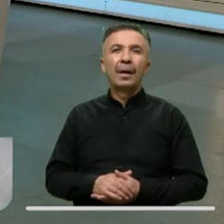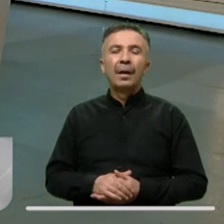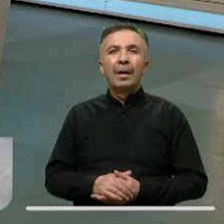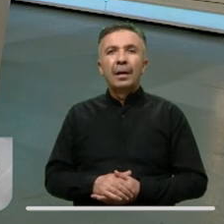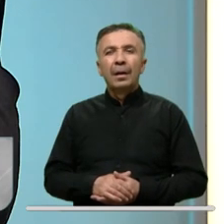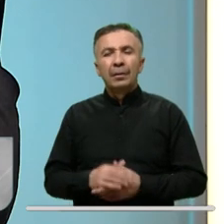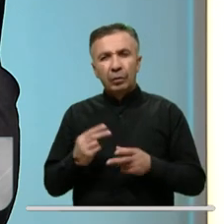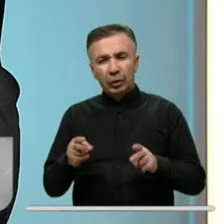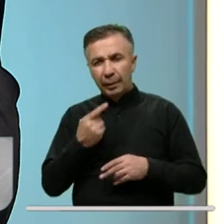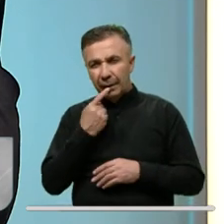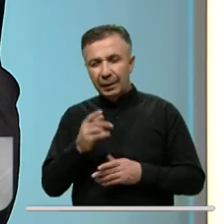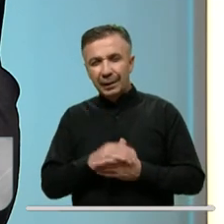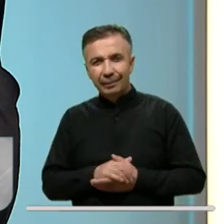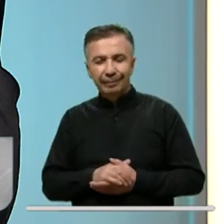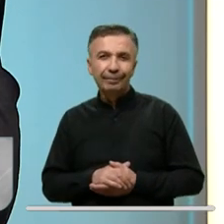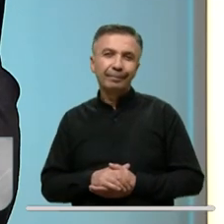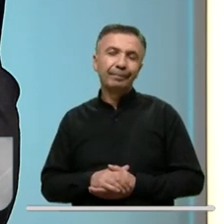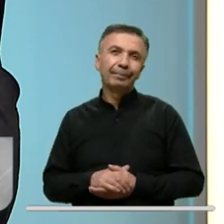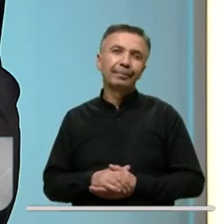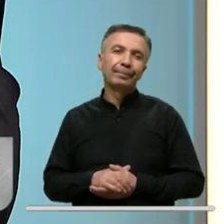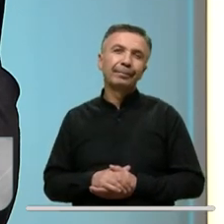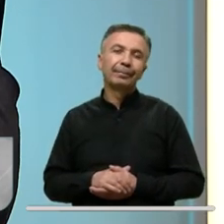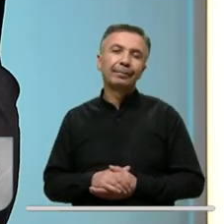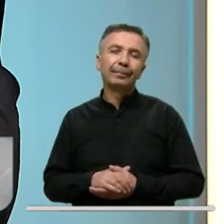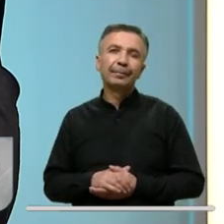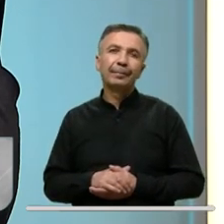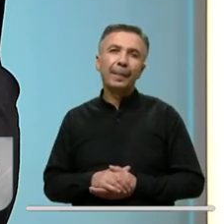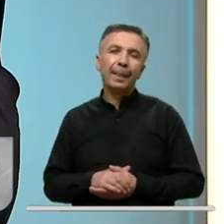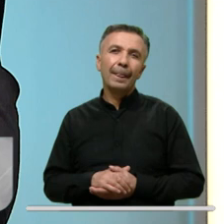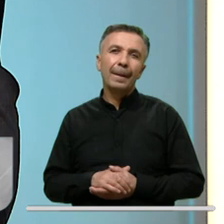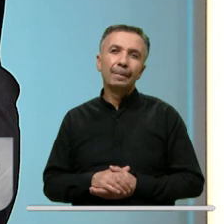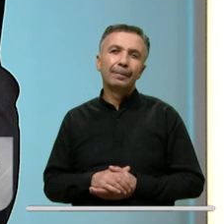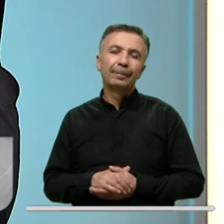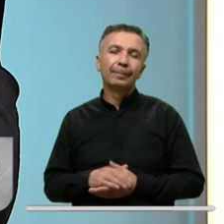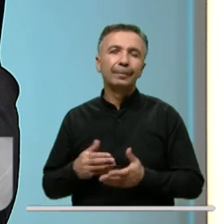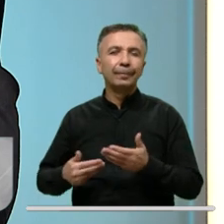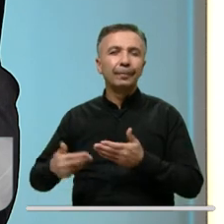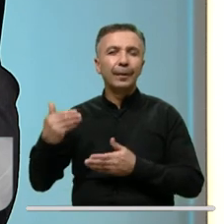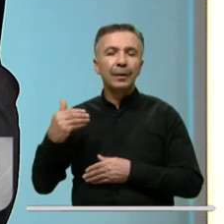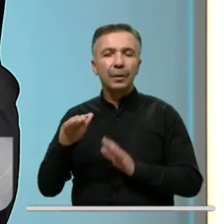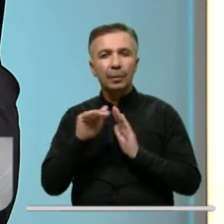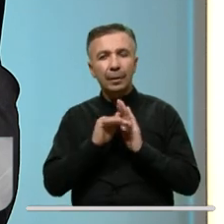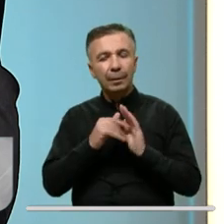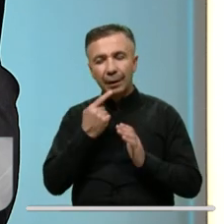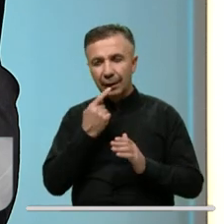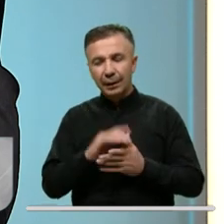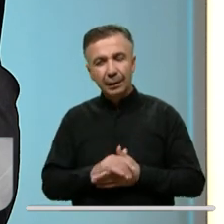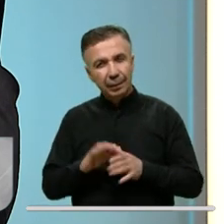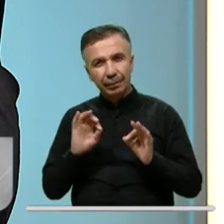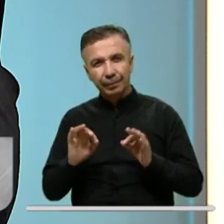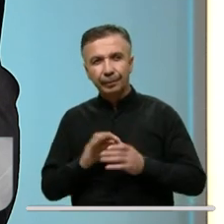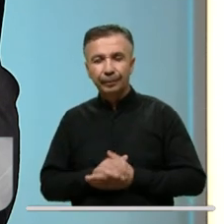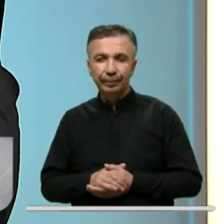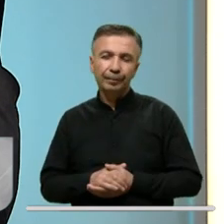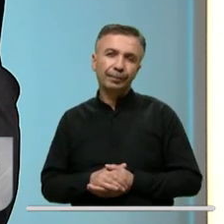Efendim eee bir yerde soru geldi müstehap dedik Eee daha önceki programlarda Eee şimdi